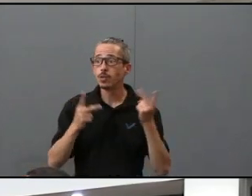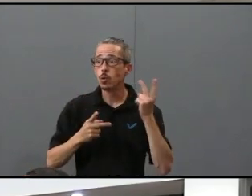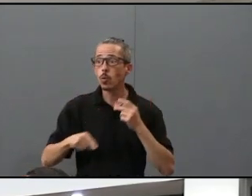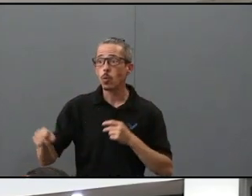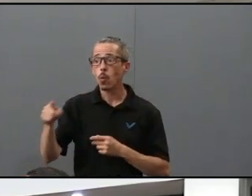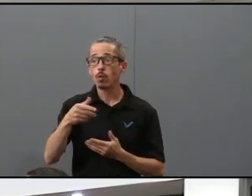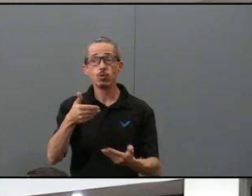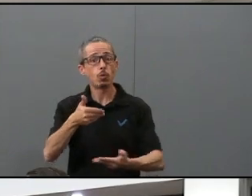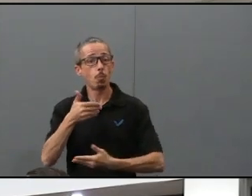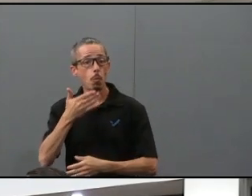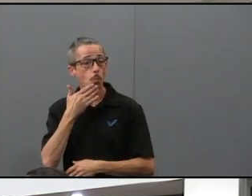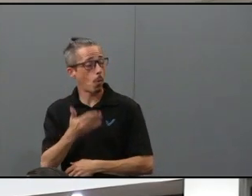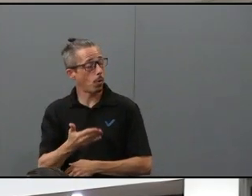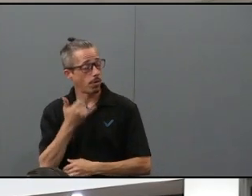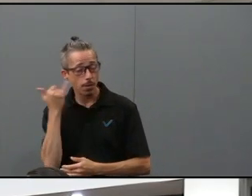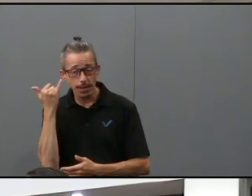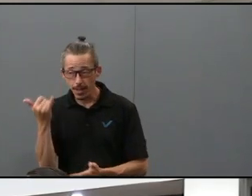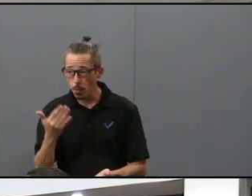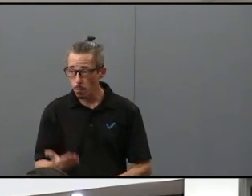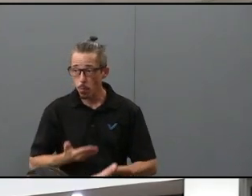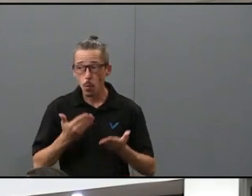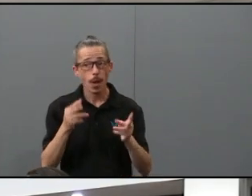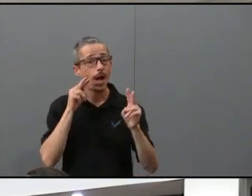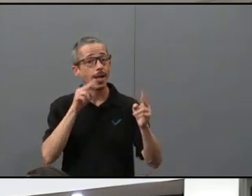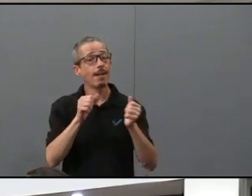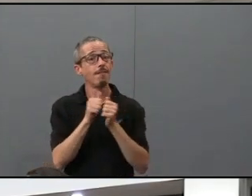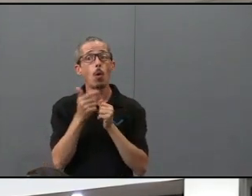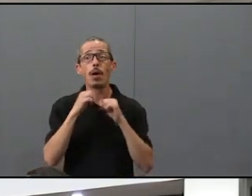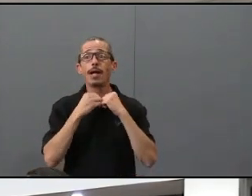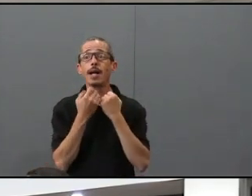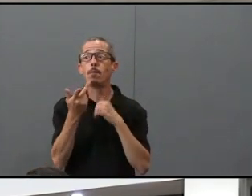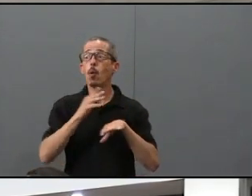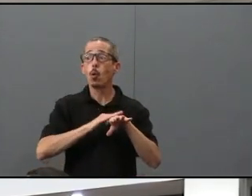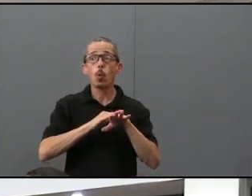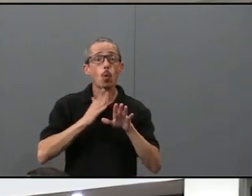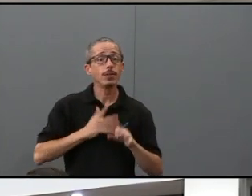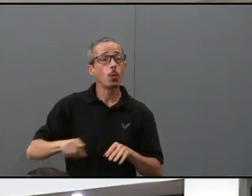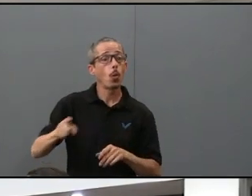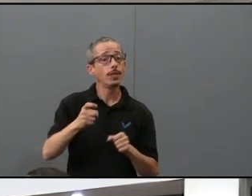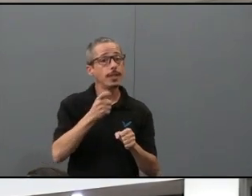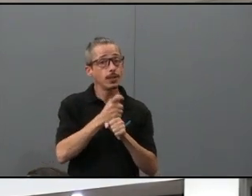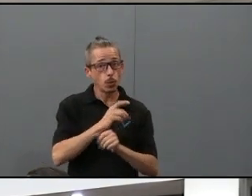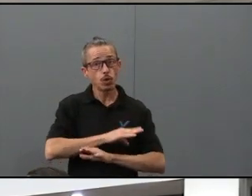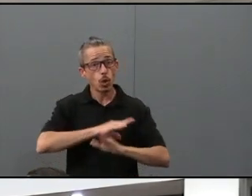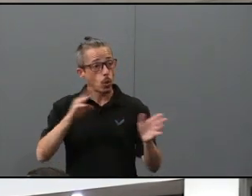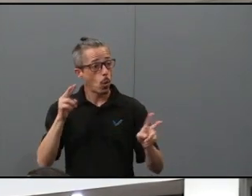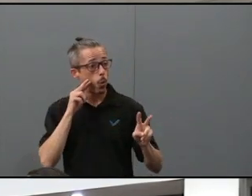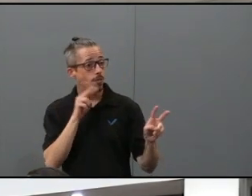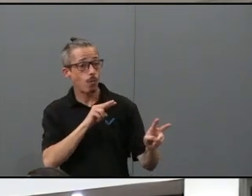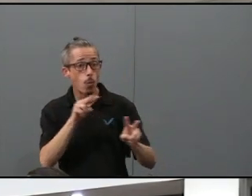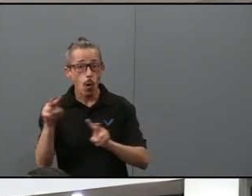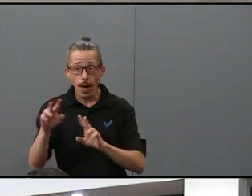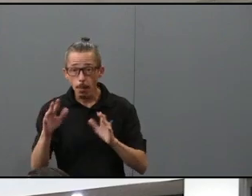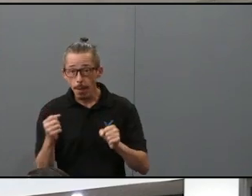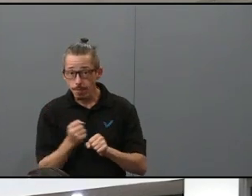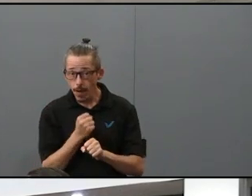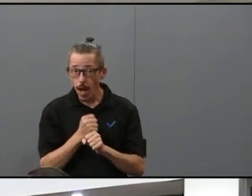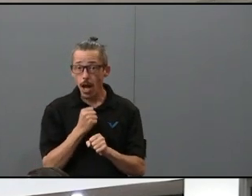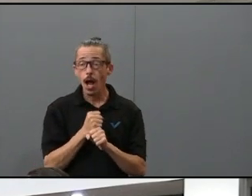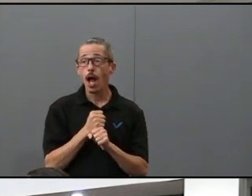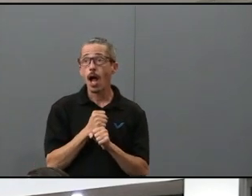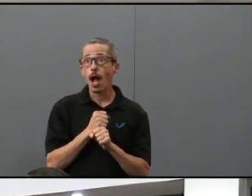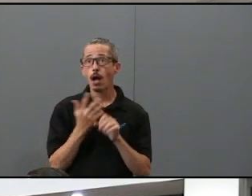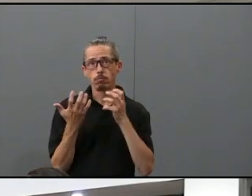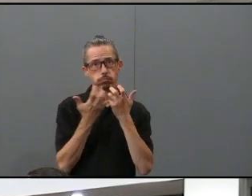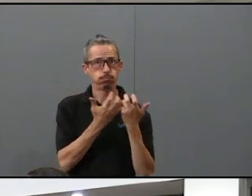viennent nous soumettre des super bonnes propositions on va regarder avec l'équipe de conseiller puis avec la direction générale voir comment on peut on peut articuler tout ça